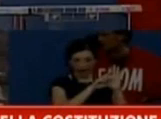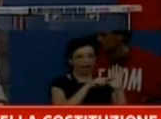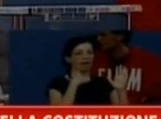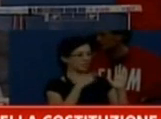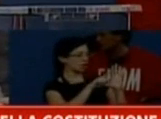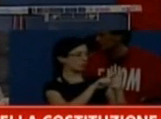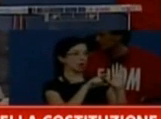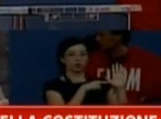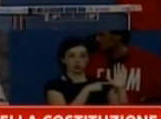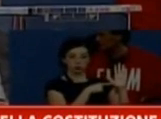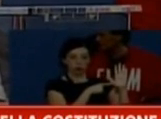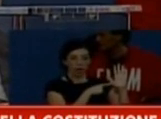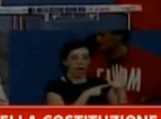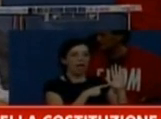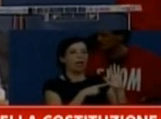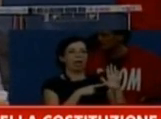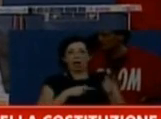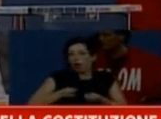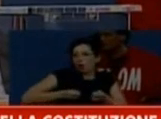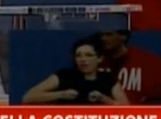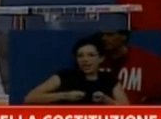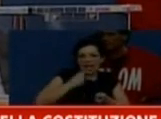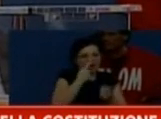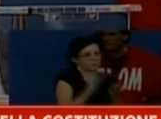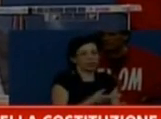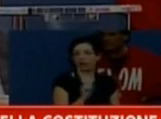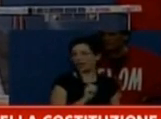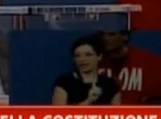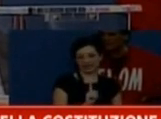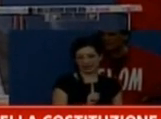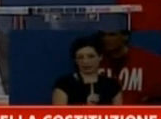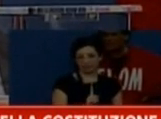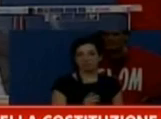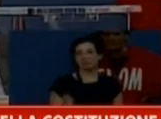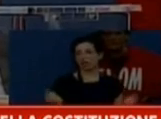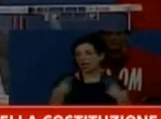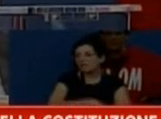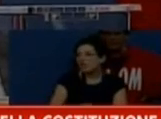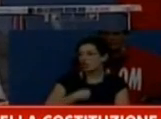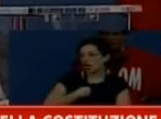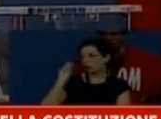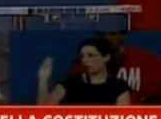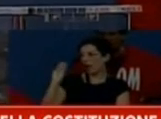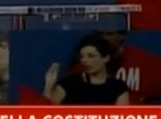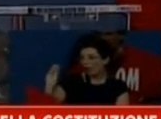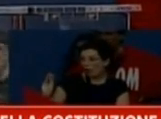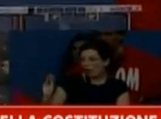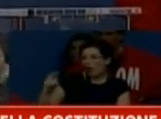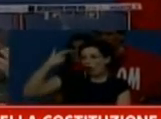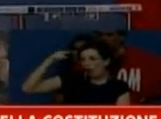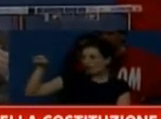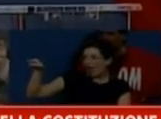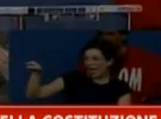governare. Questa Costituzione. Noi chiediamo a loro se loro sono adatti a governare.